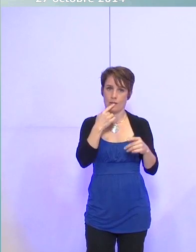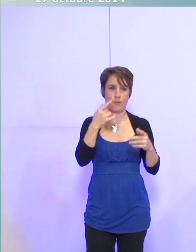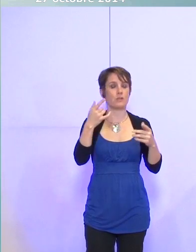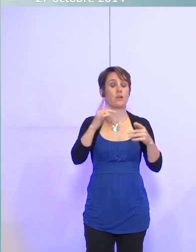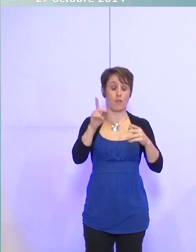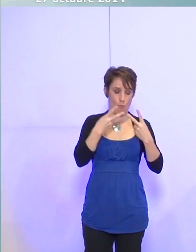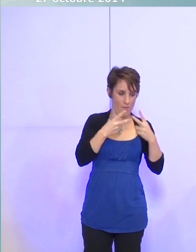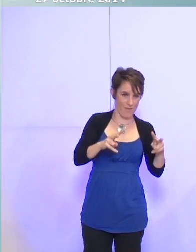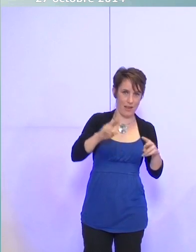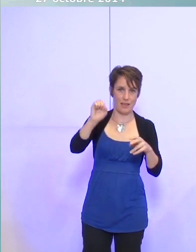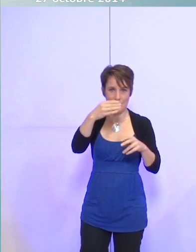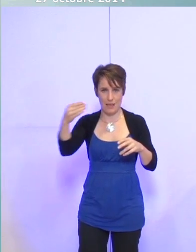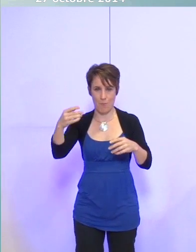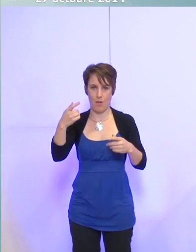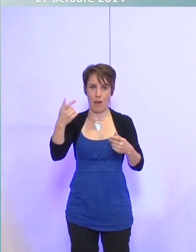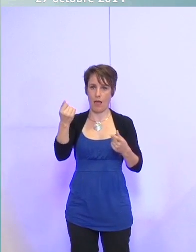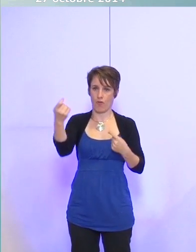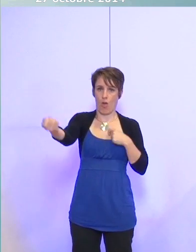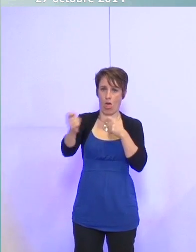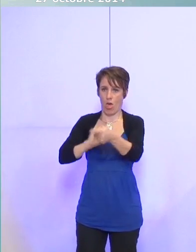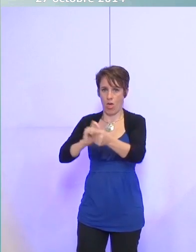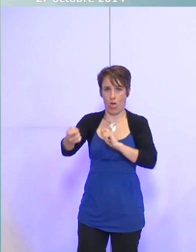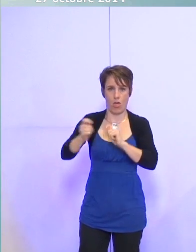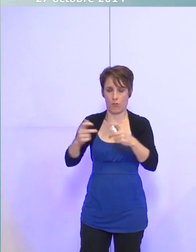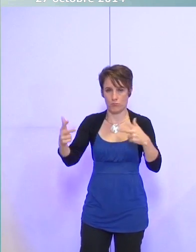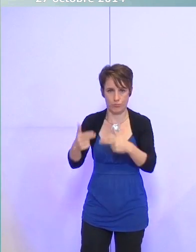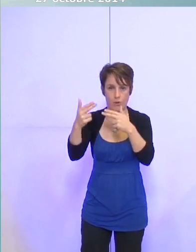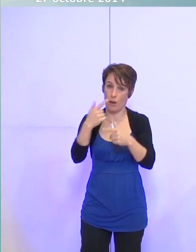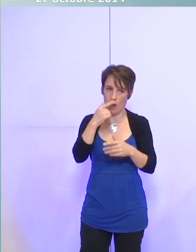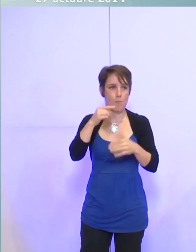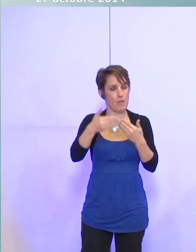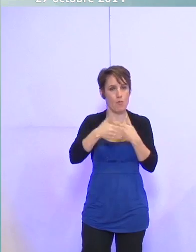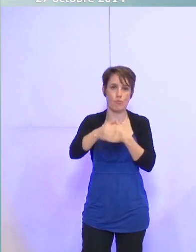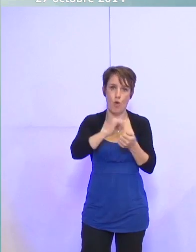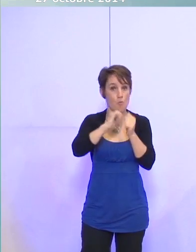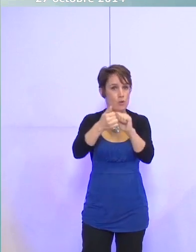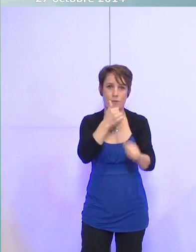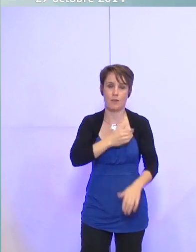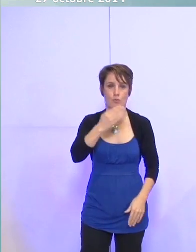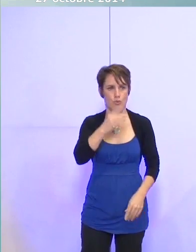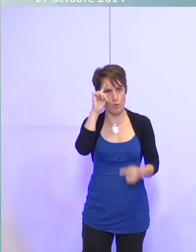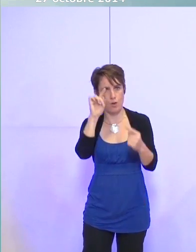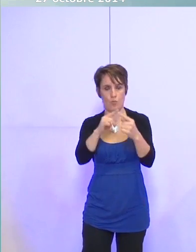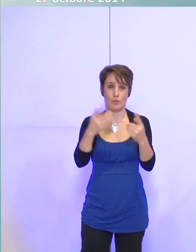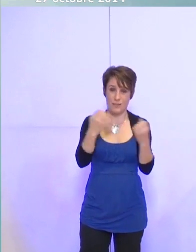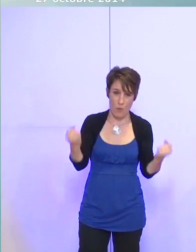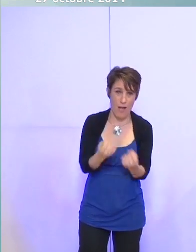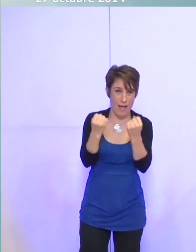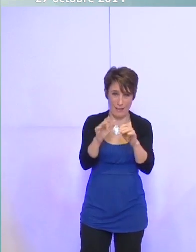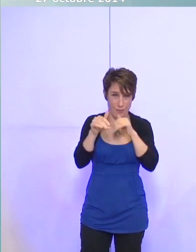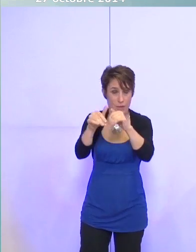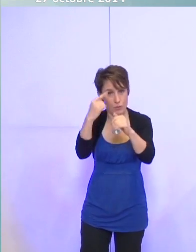la ville et la SEM. Il est essentiel de préciser que cette modification est nécessaire afin d'assurer la pérennité de l'activité de cet